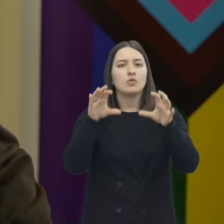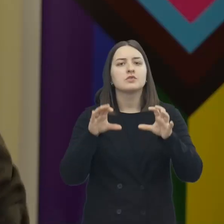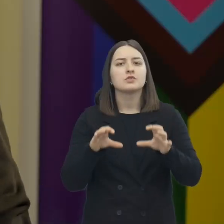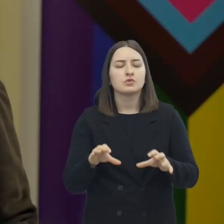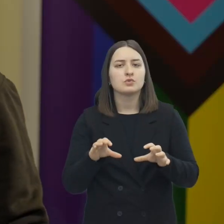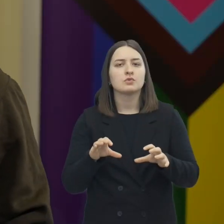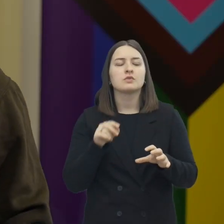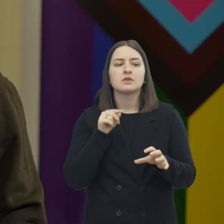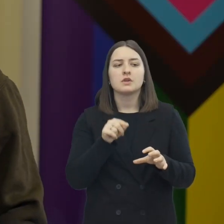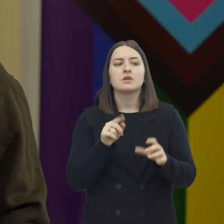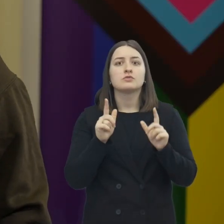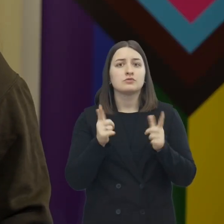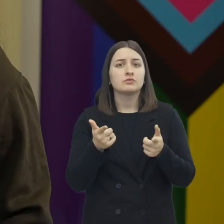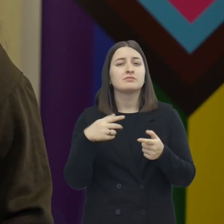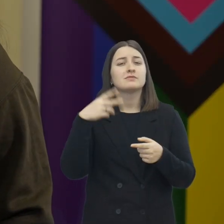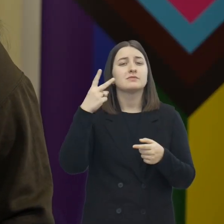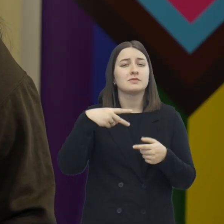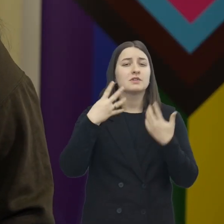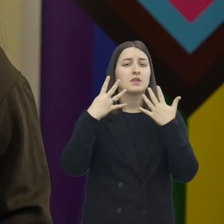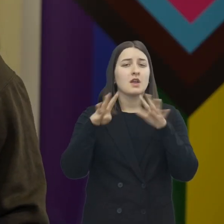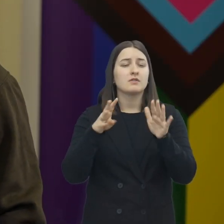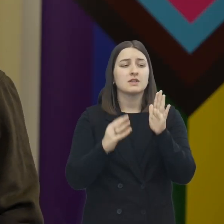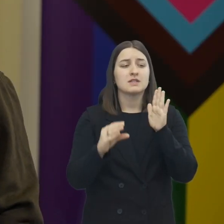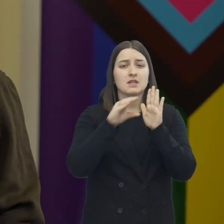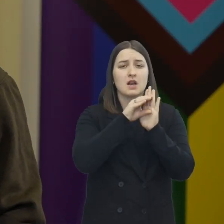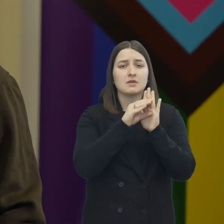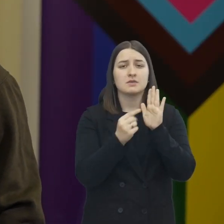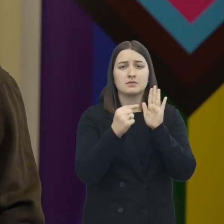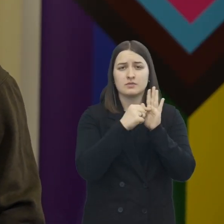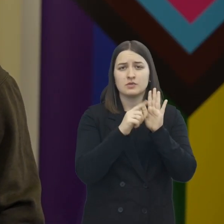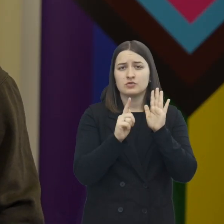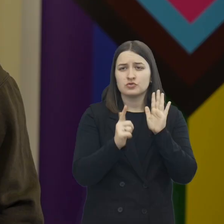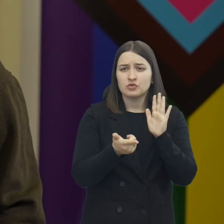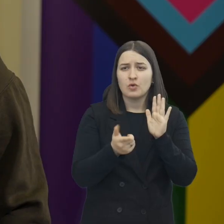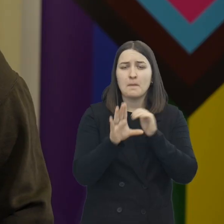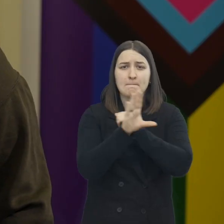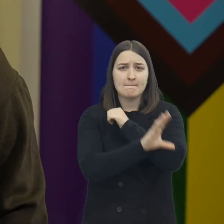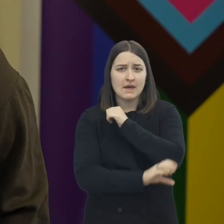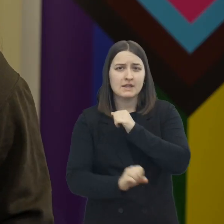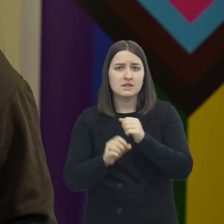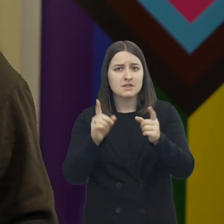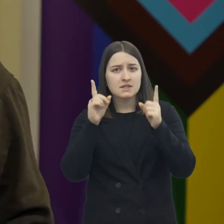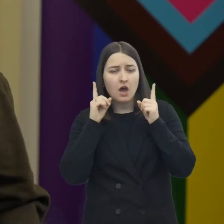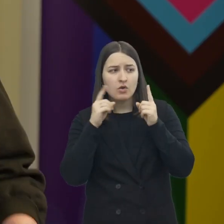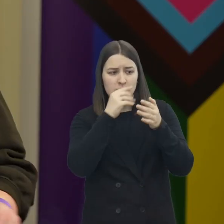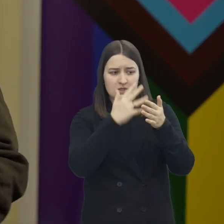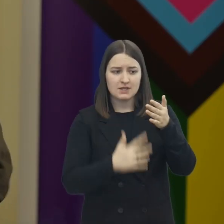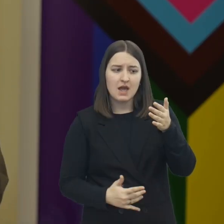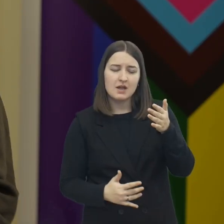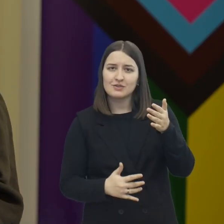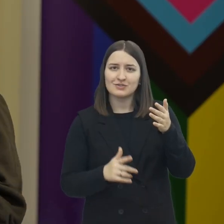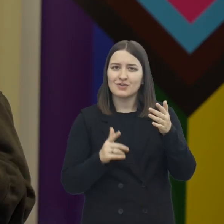ir Konstitucijos 29 straipsnis nenumato baigtinio saugomų pagrindų sąrašo.